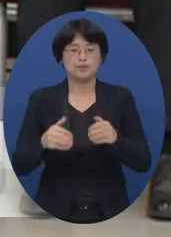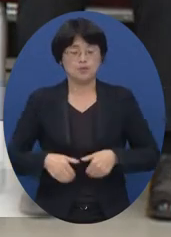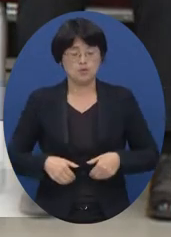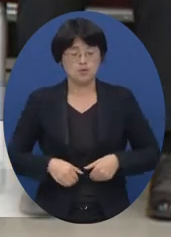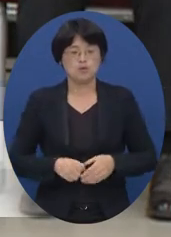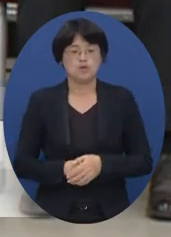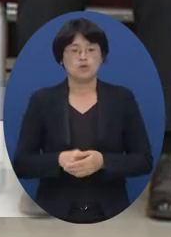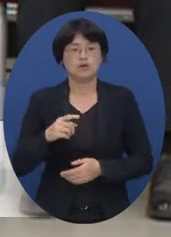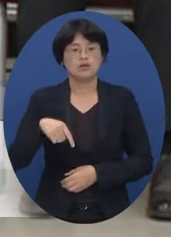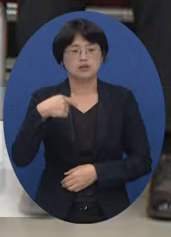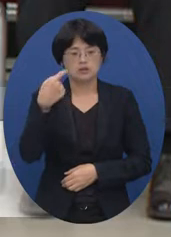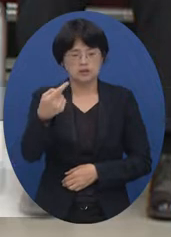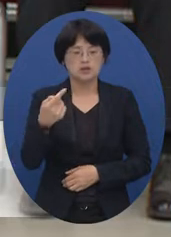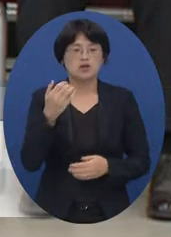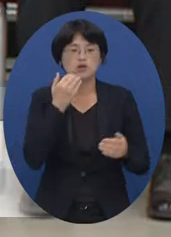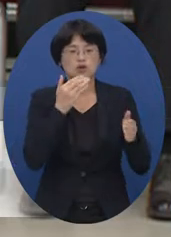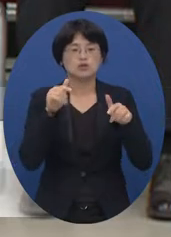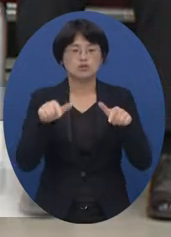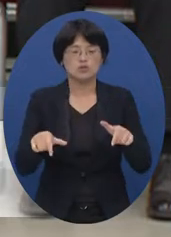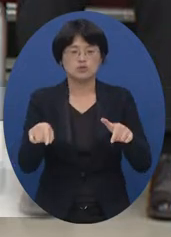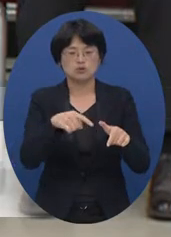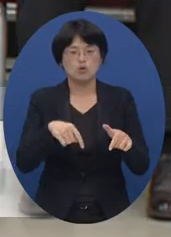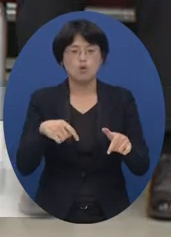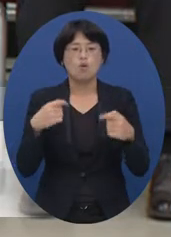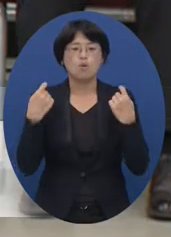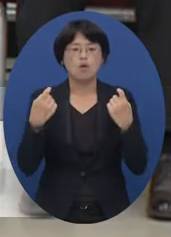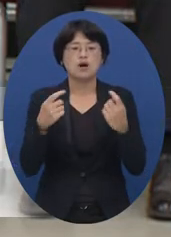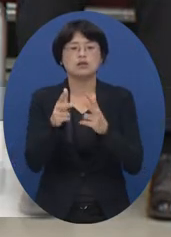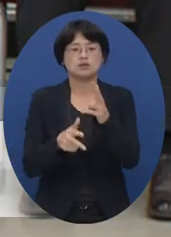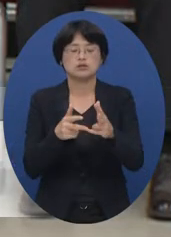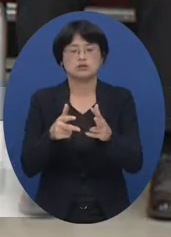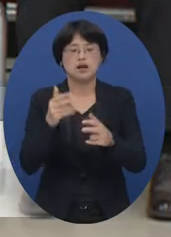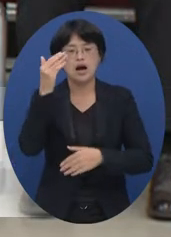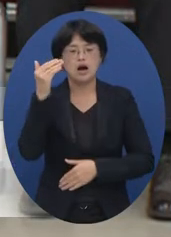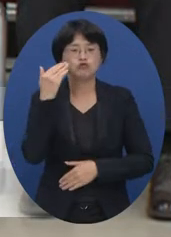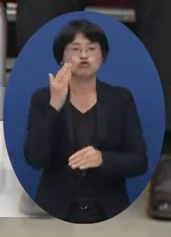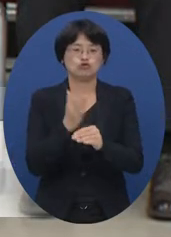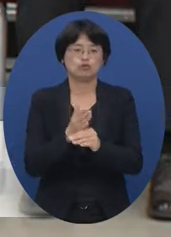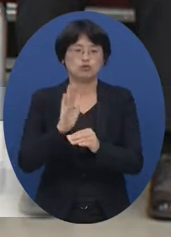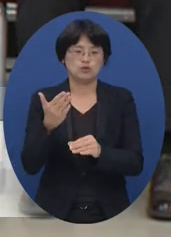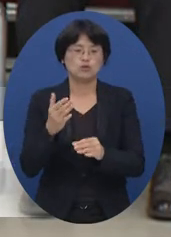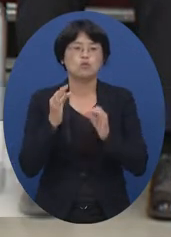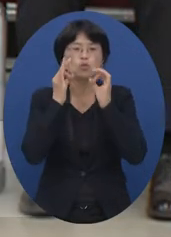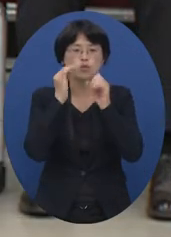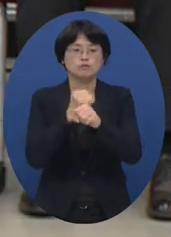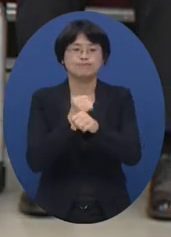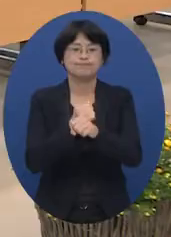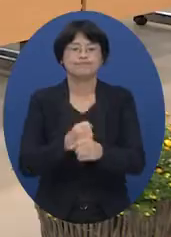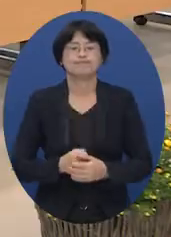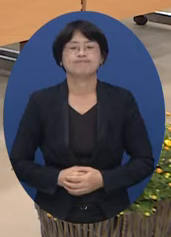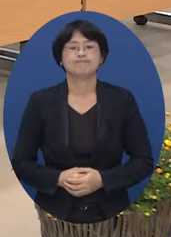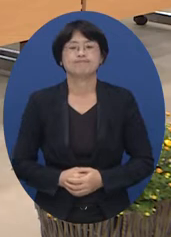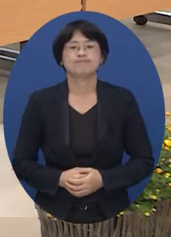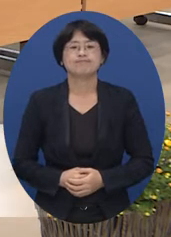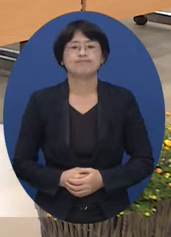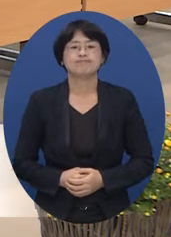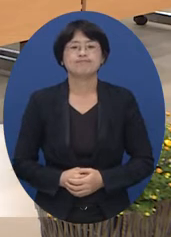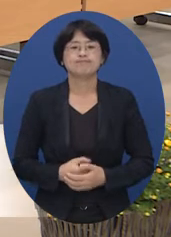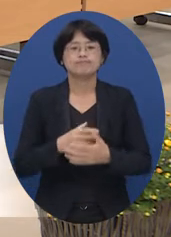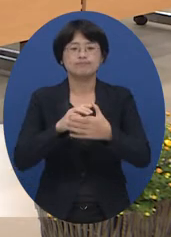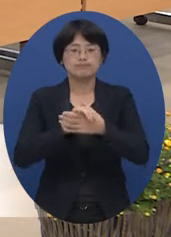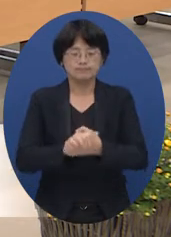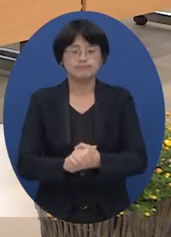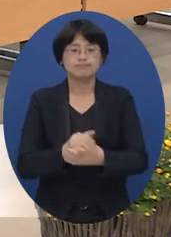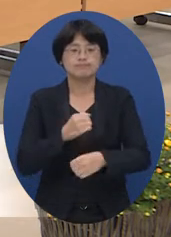해서 경기 서부 지역이 관광 산업으로서도 대한민국의 중심이 될수 있도록 같이 노력하면 좋겠습니다. 협약에 따라